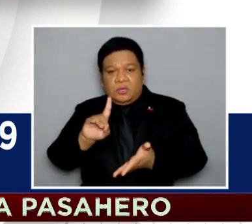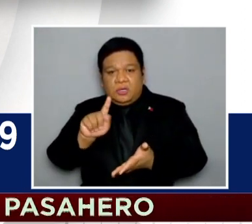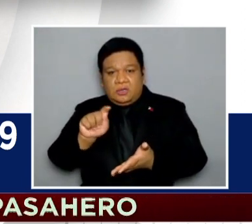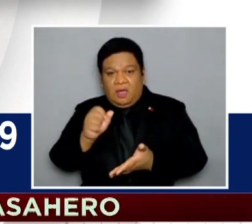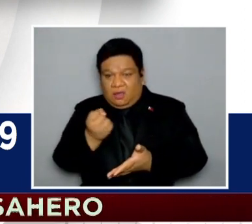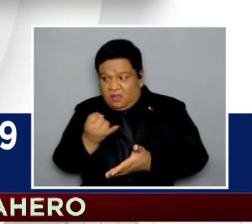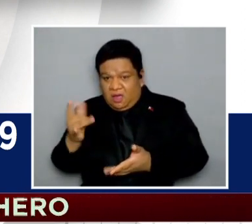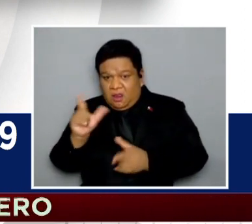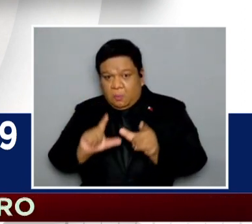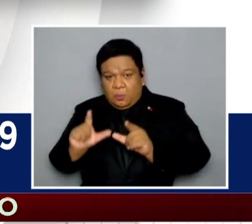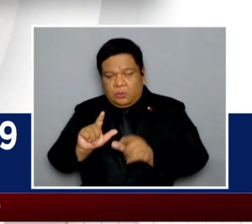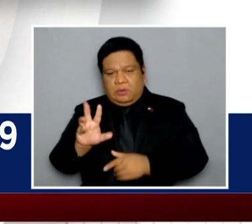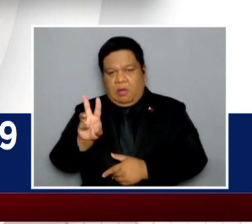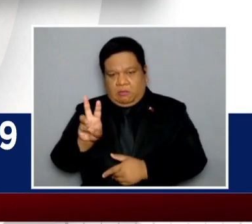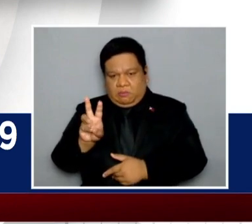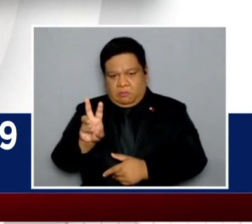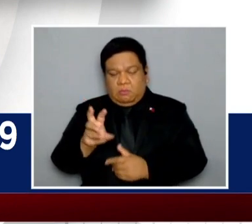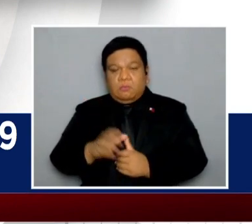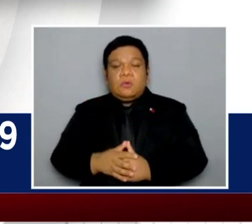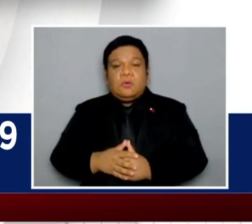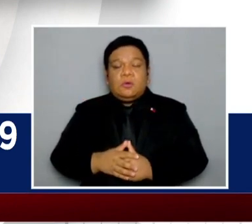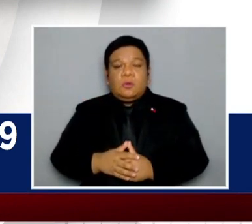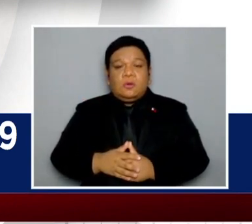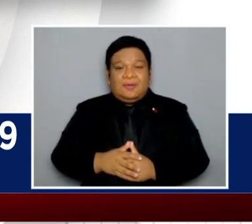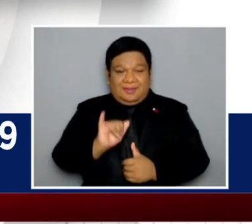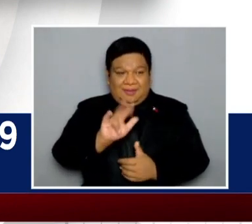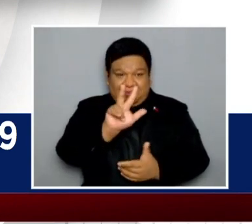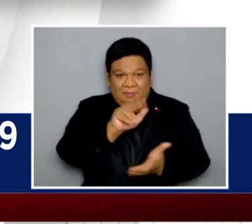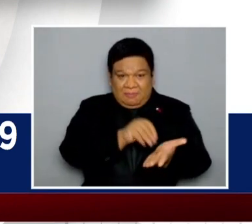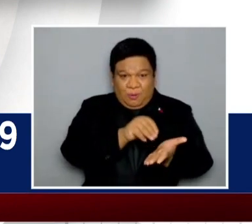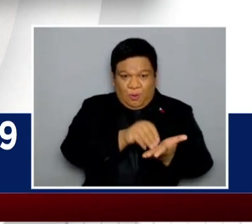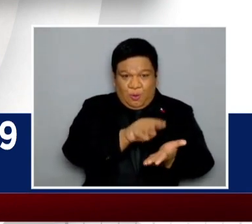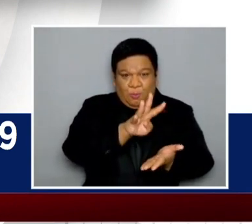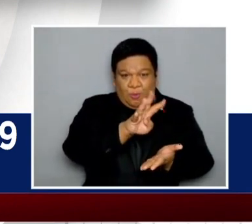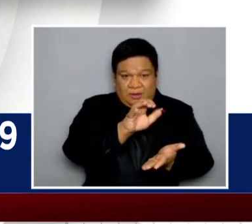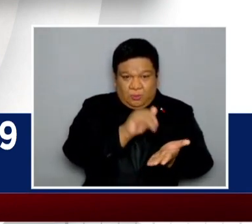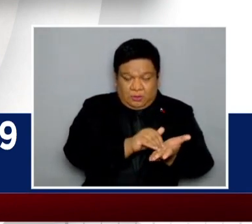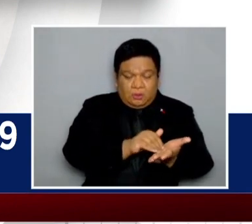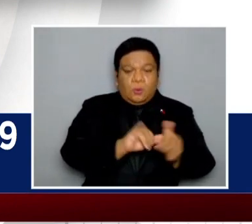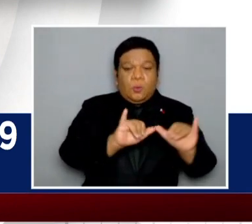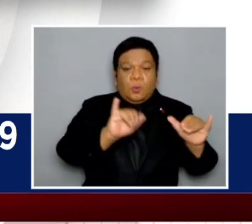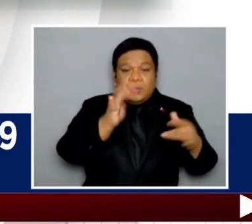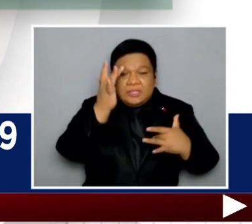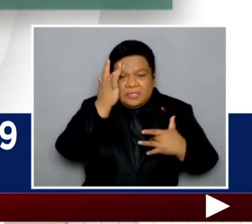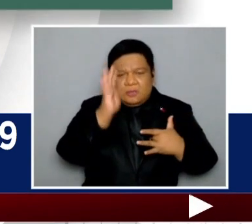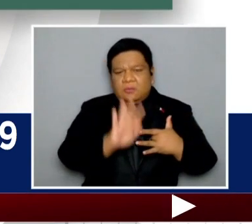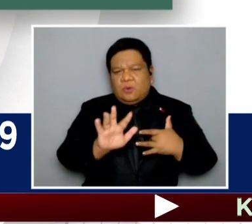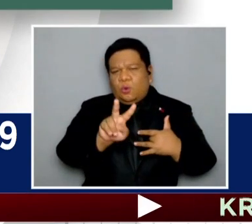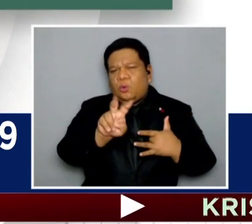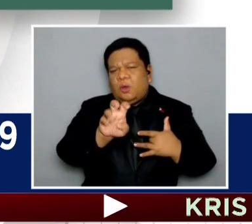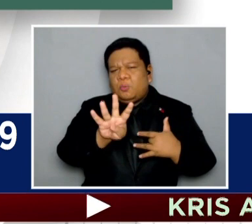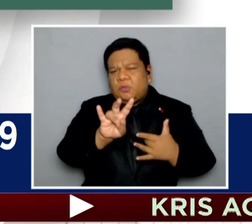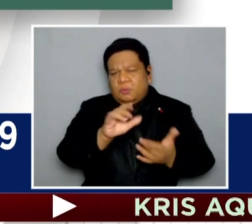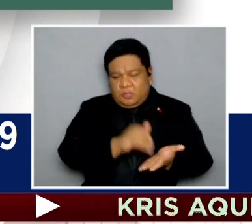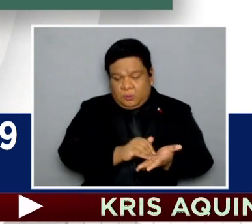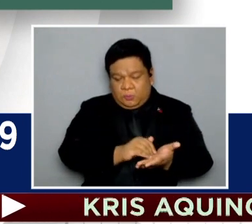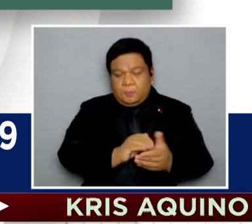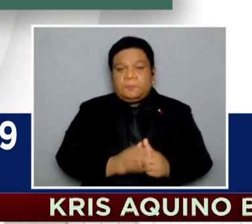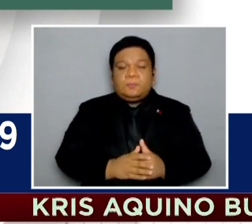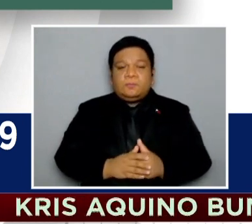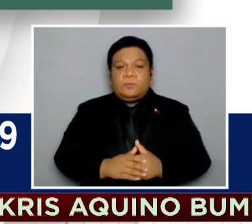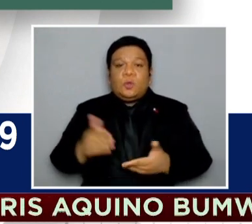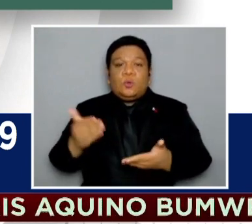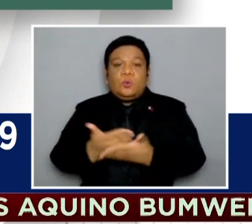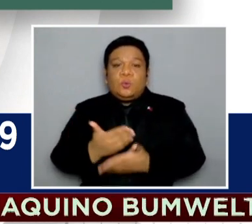Sa bilang na ito, nasa higit na 247,000 ang active cases. May 79 namang naitalang